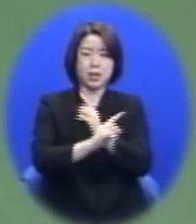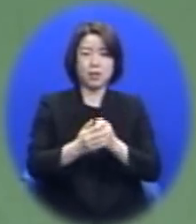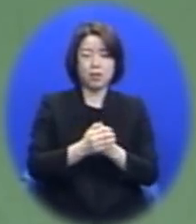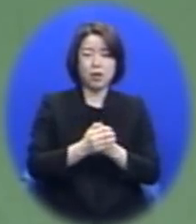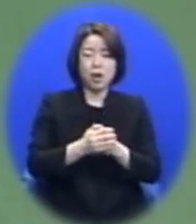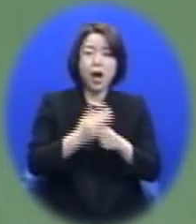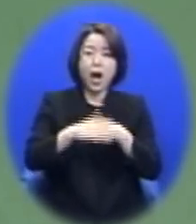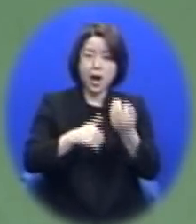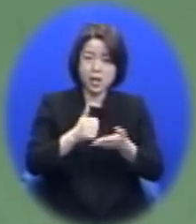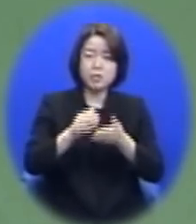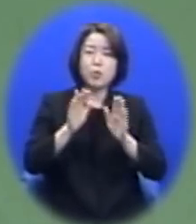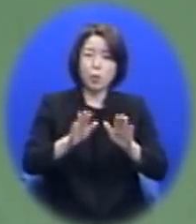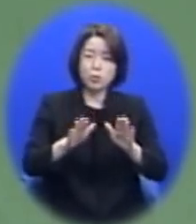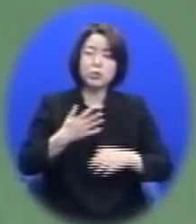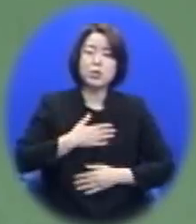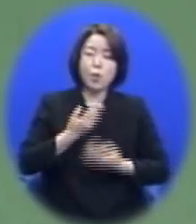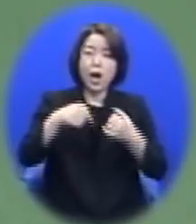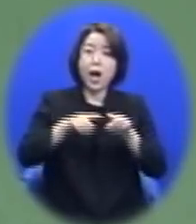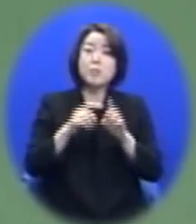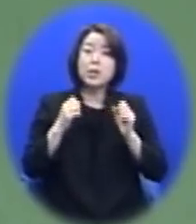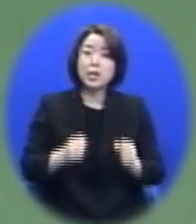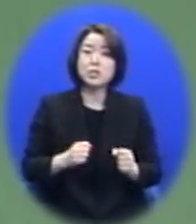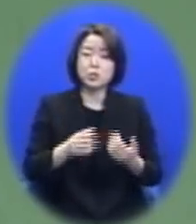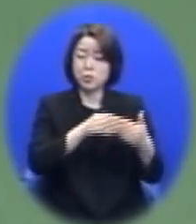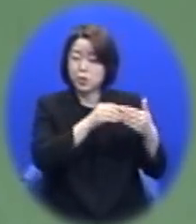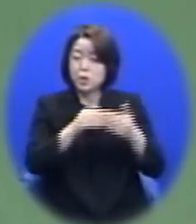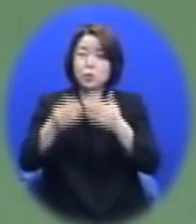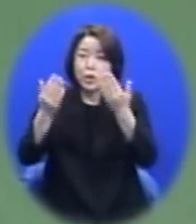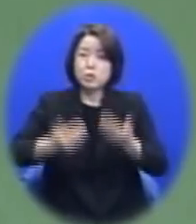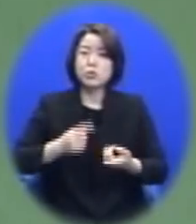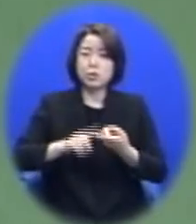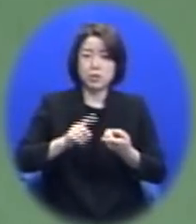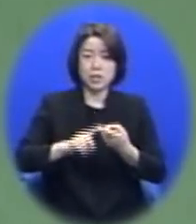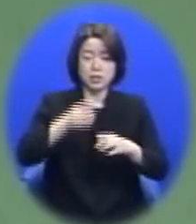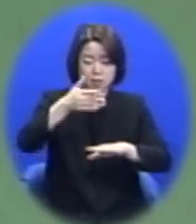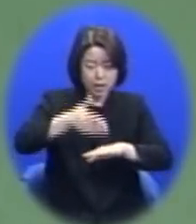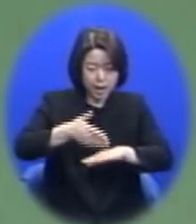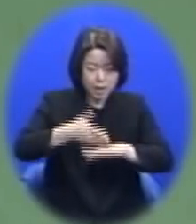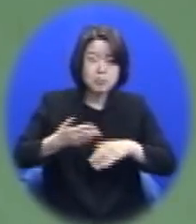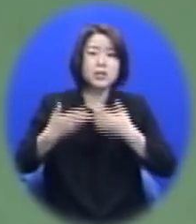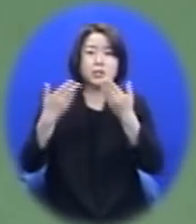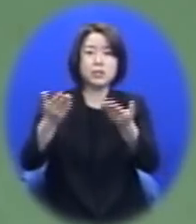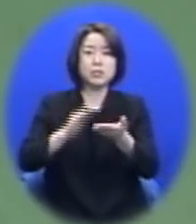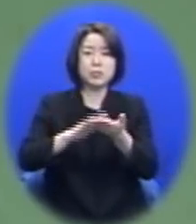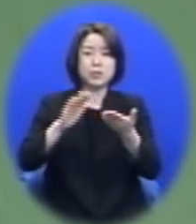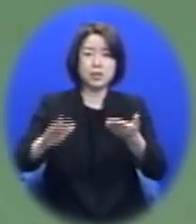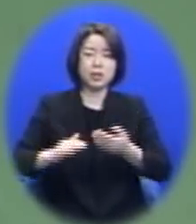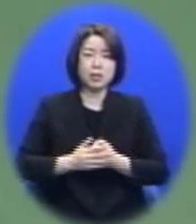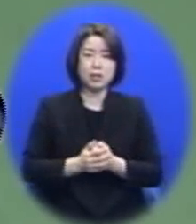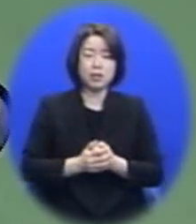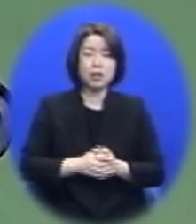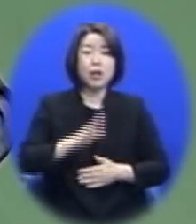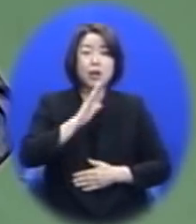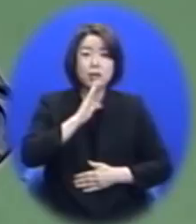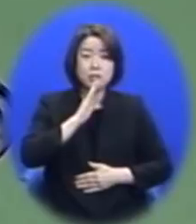하나님, 오늘도 저와 함께 계시고 저를 인도해 주실 것에 대해 감사드립니다.